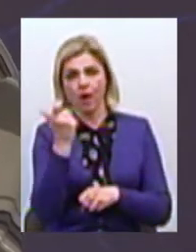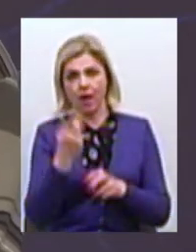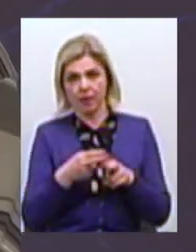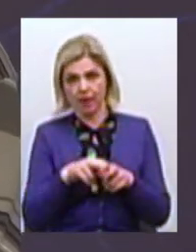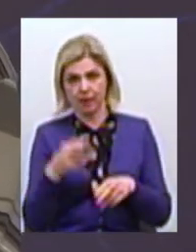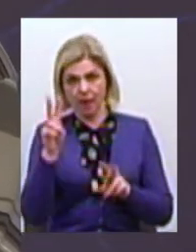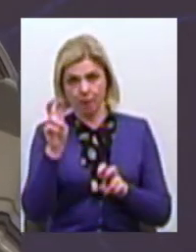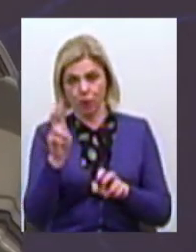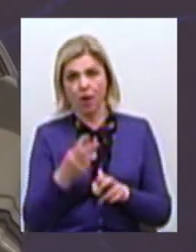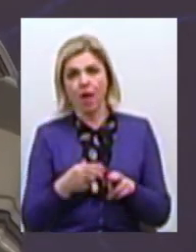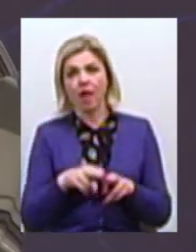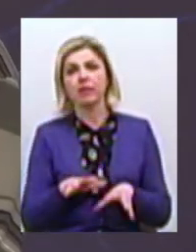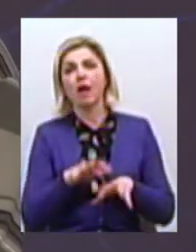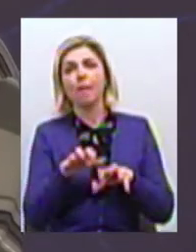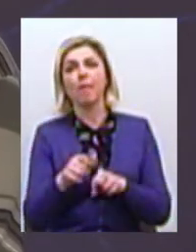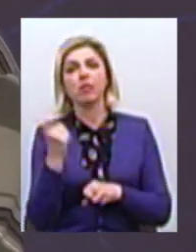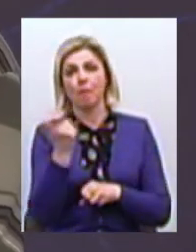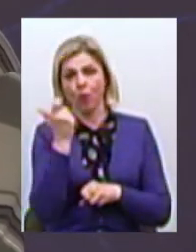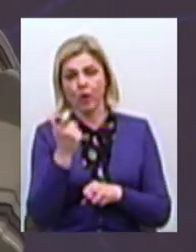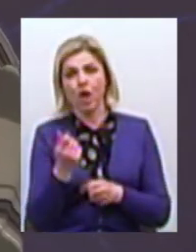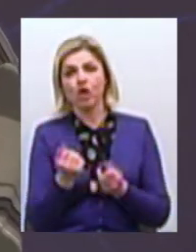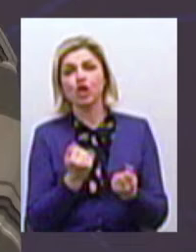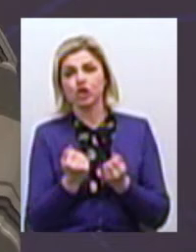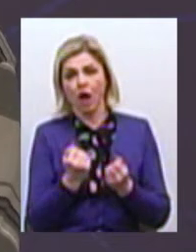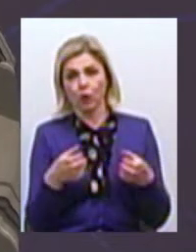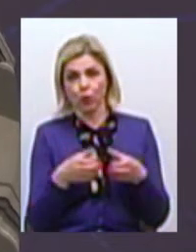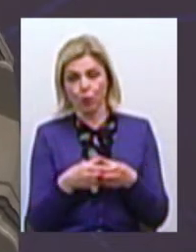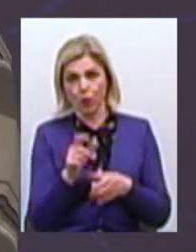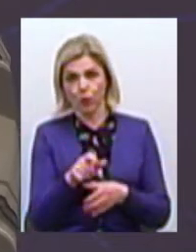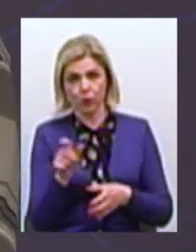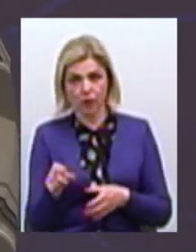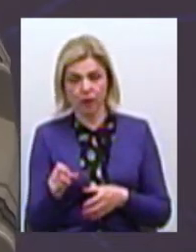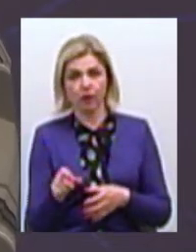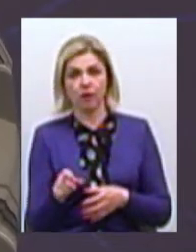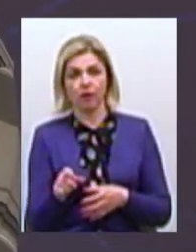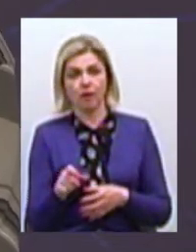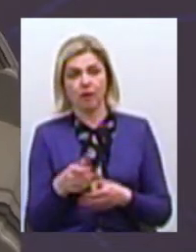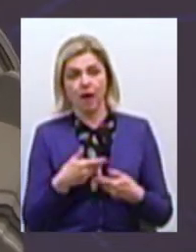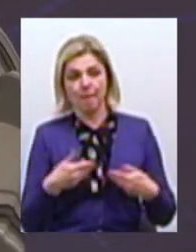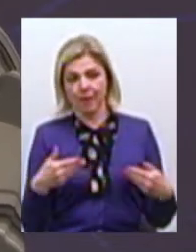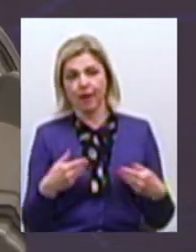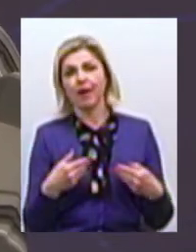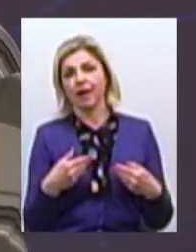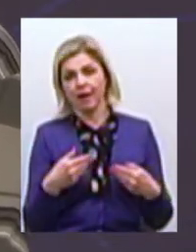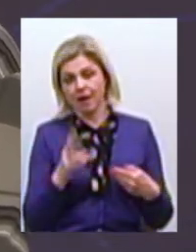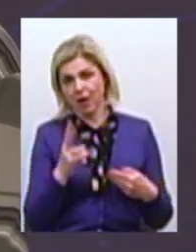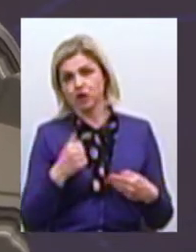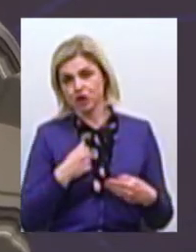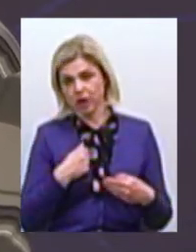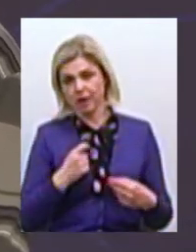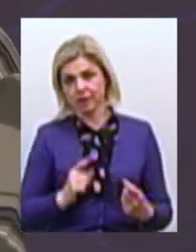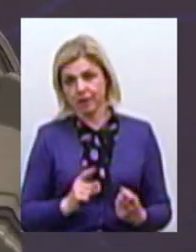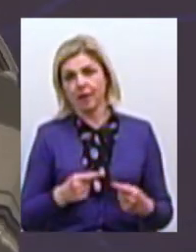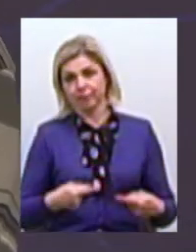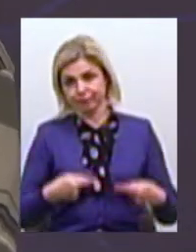монополию держала группа людей. Ну, скажем так, мы вступили с ними, к сожалению, в противоборство. Общего языка не